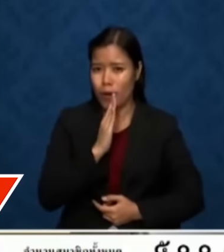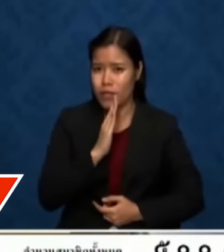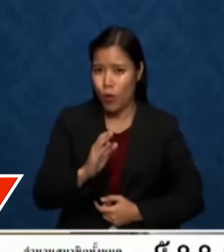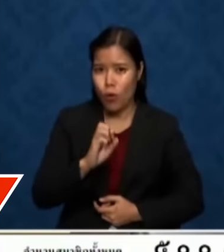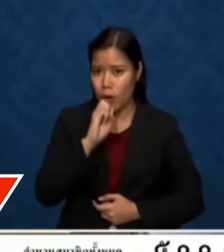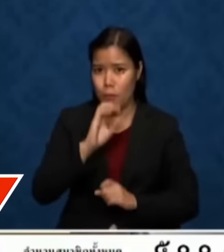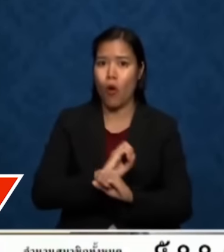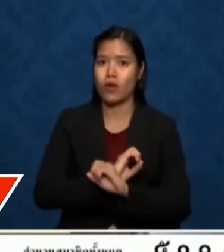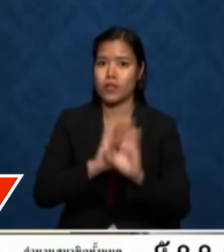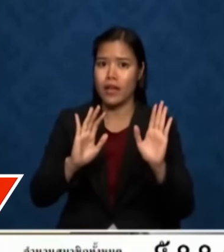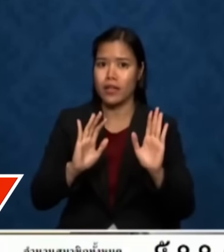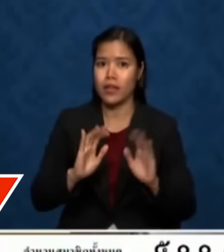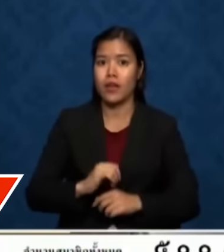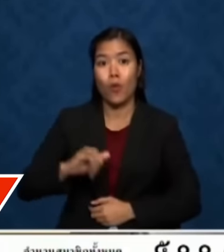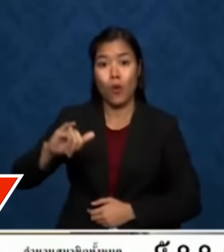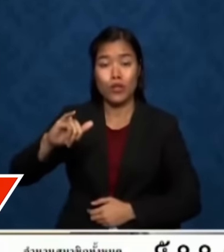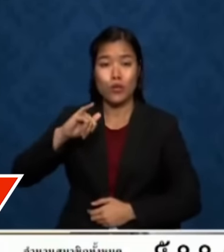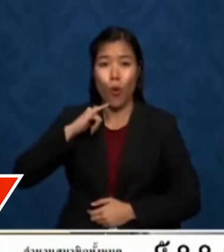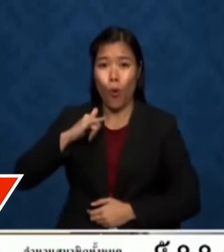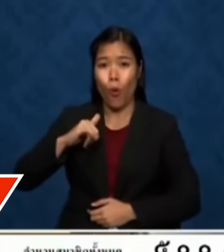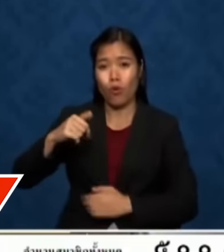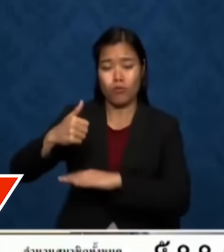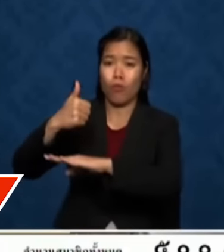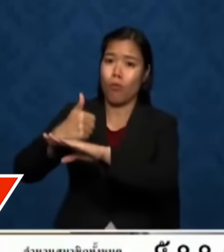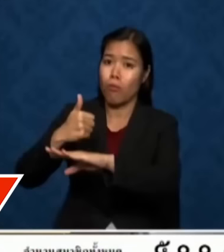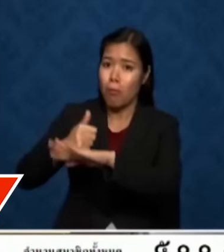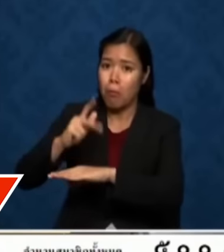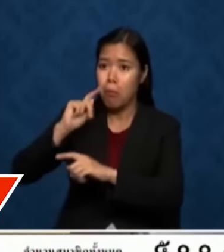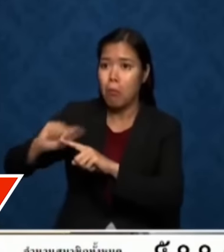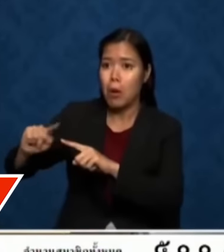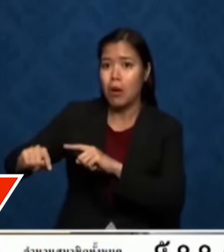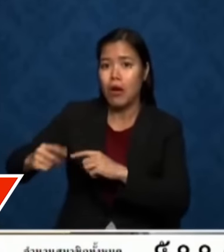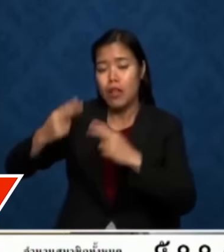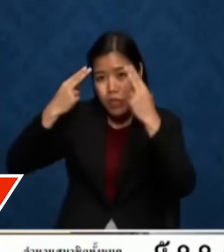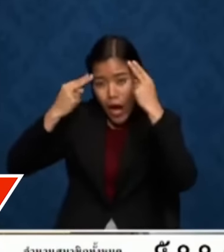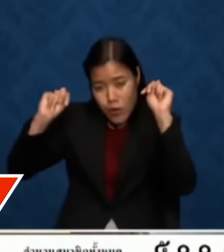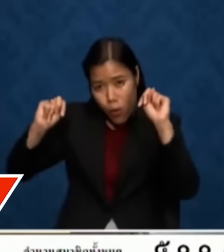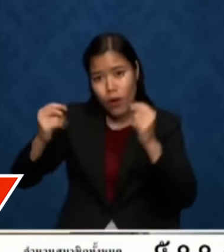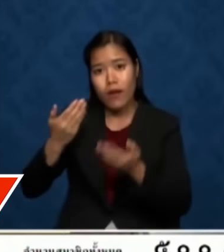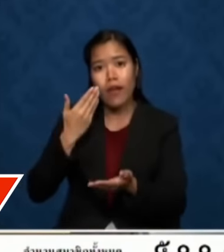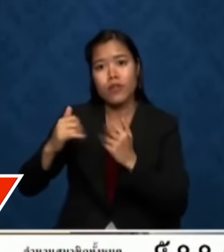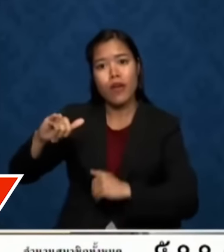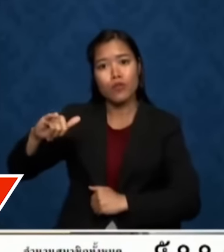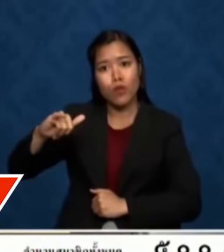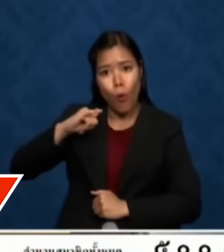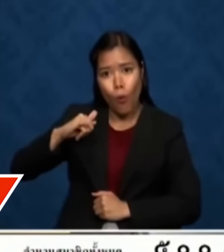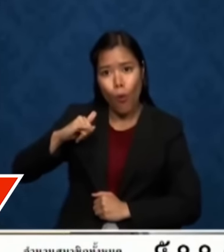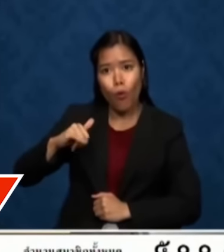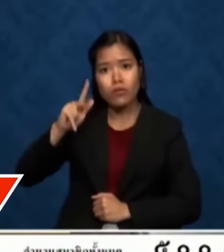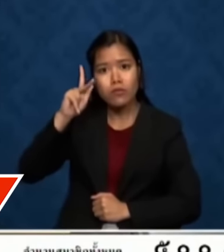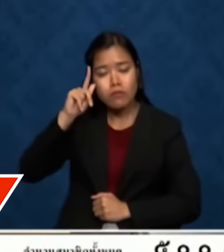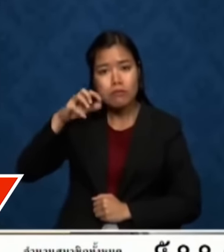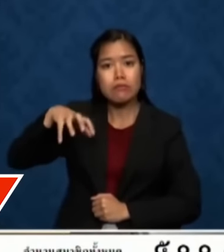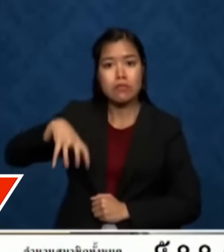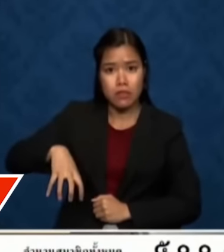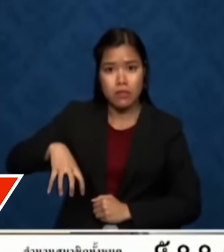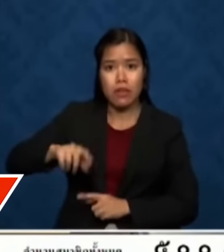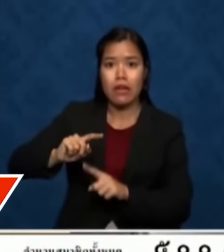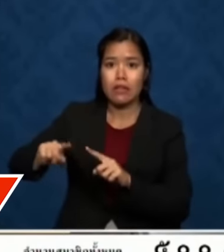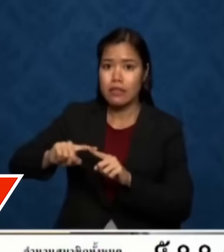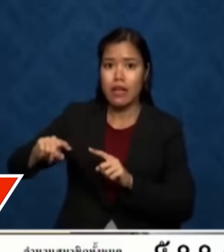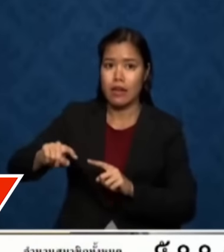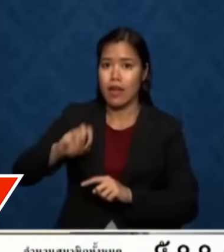คยมีสายโทรศัพท์จากนายใหญ่นายหญิงหรือนายยกคนไหนโทรหาเจ้าขององค์กรสื่อและบรรณาธิ